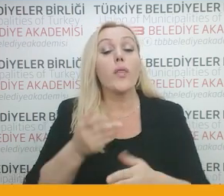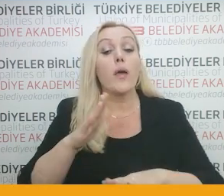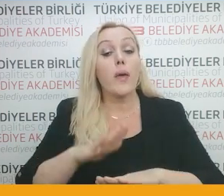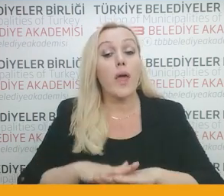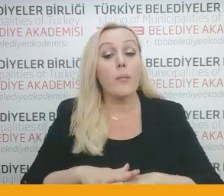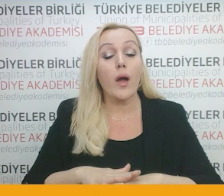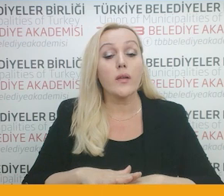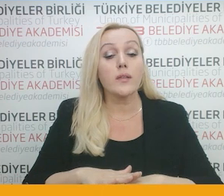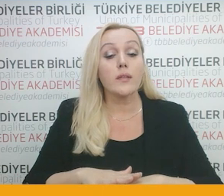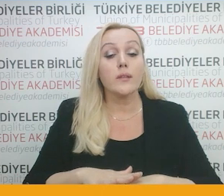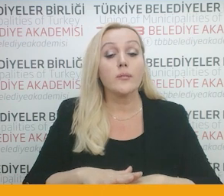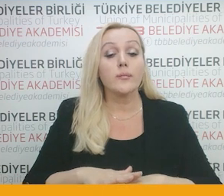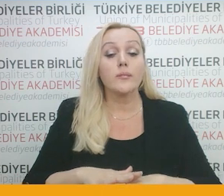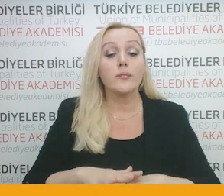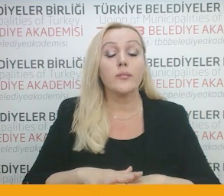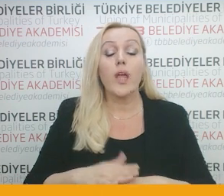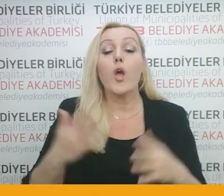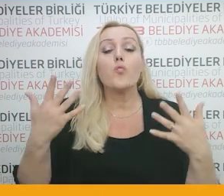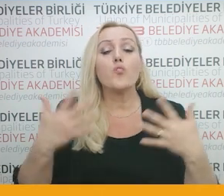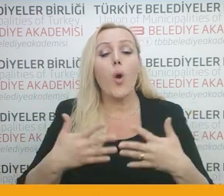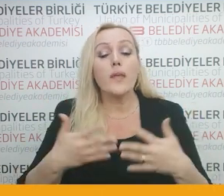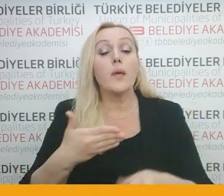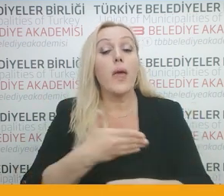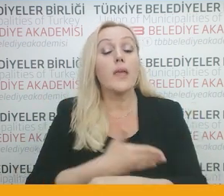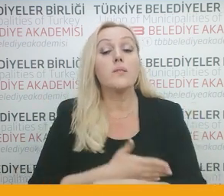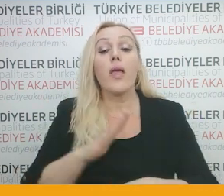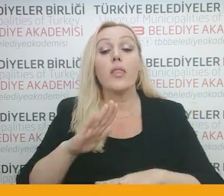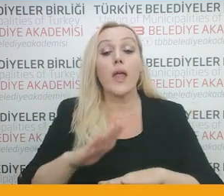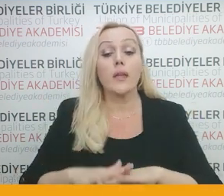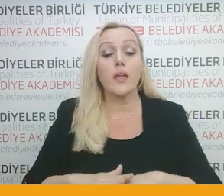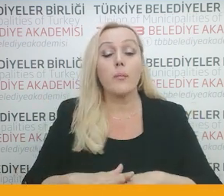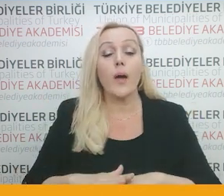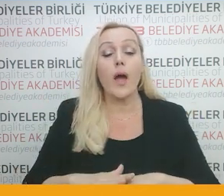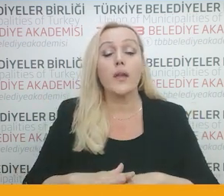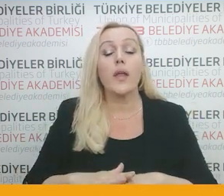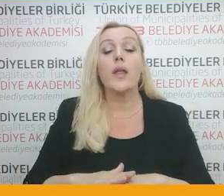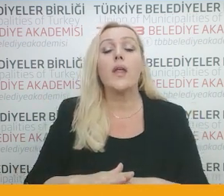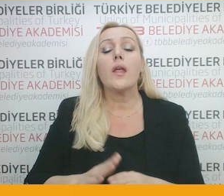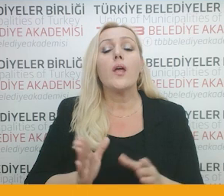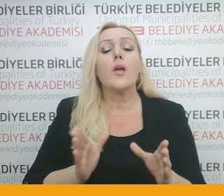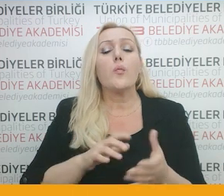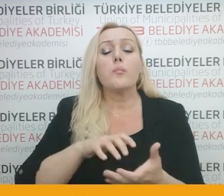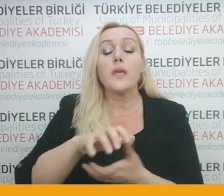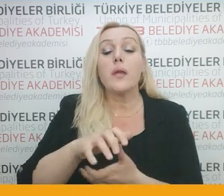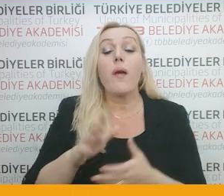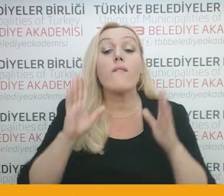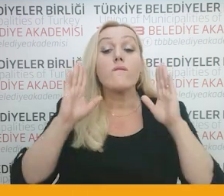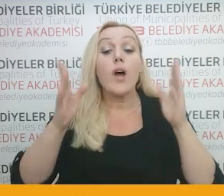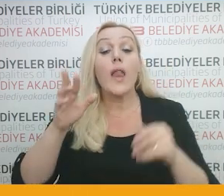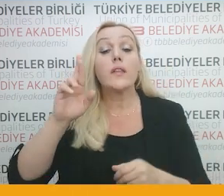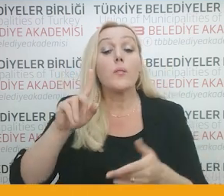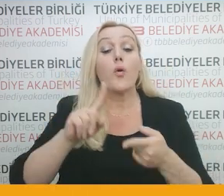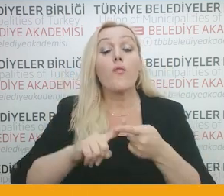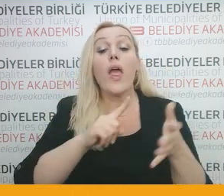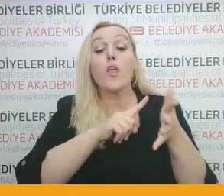ödemeleri gerçekleşir, muhasebe hizmetlerini yürütür, birim faaliyet raporlarını esas alarak idarenin de